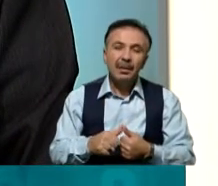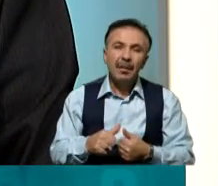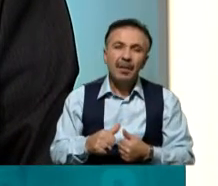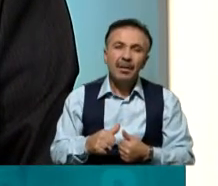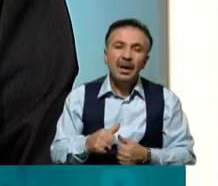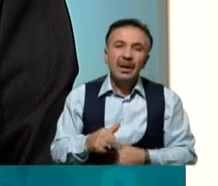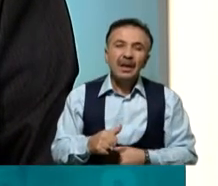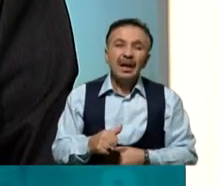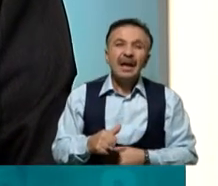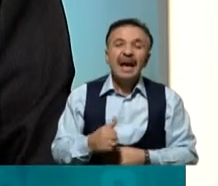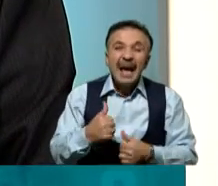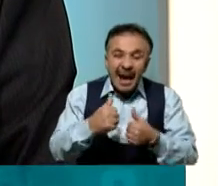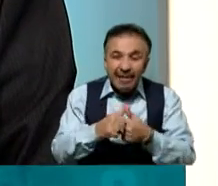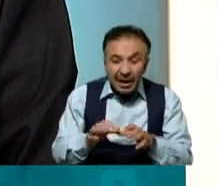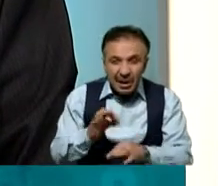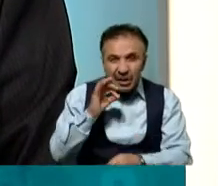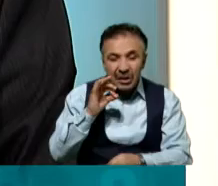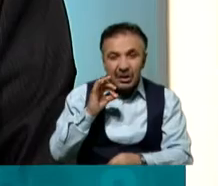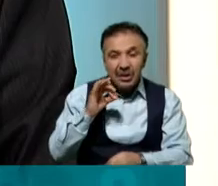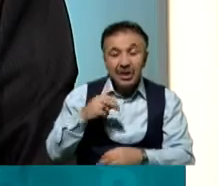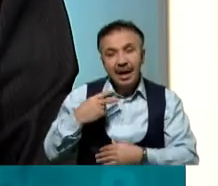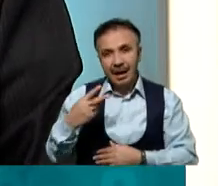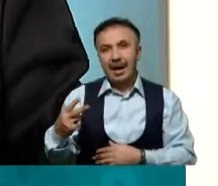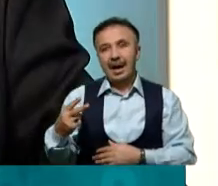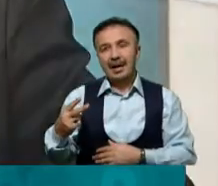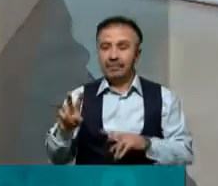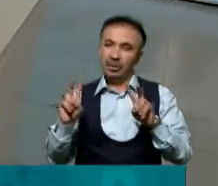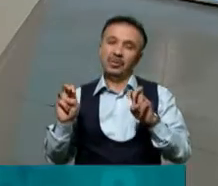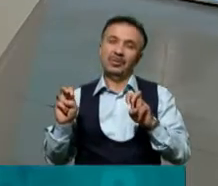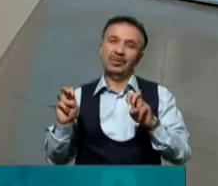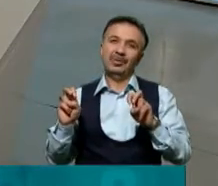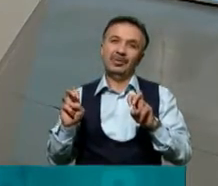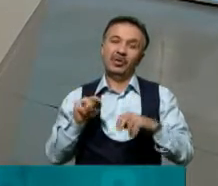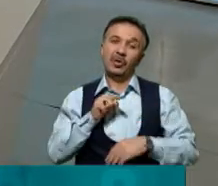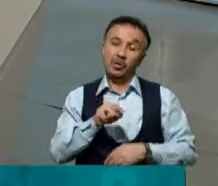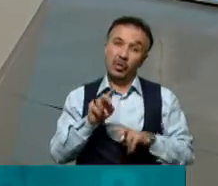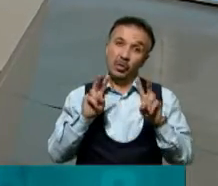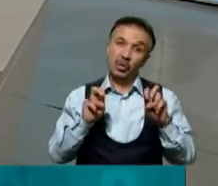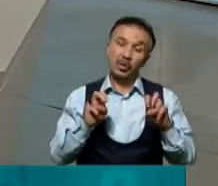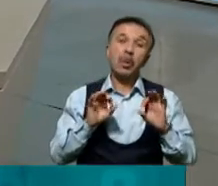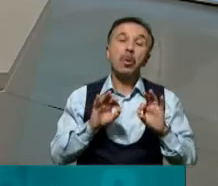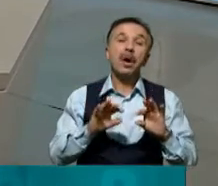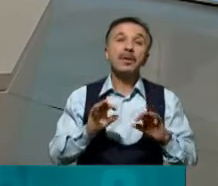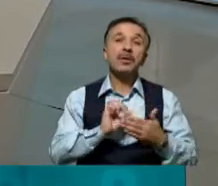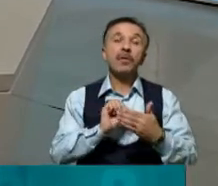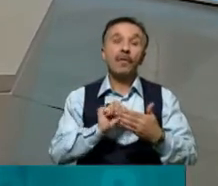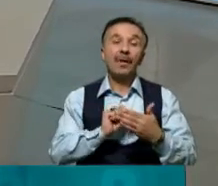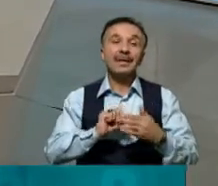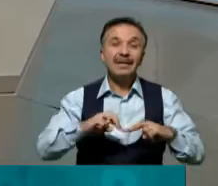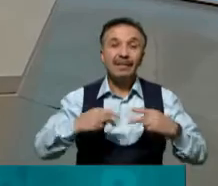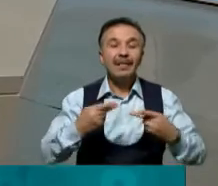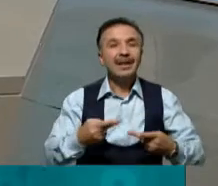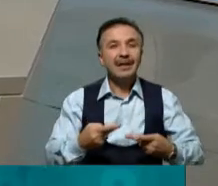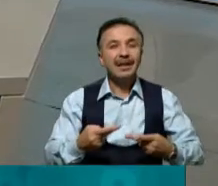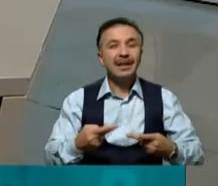arasında onlara ait bir meseledir. Bu konuda böyle bir vasiyet bağlayıcı değildir.